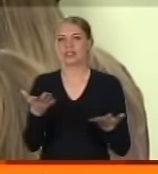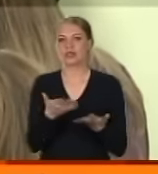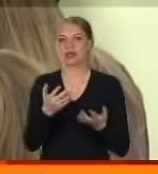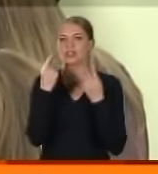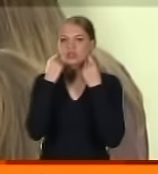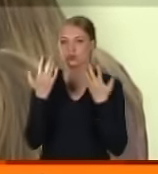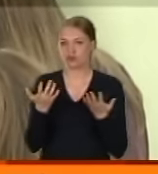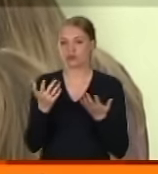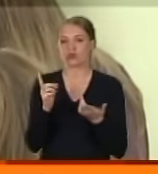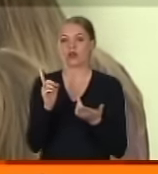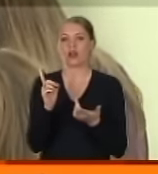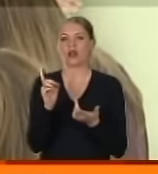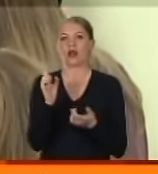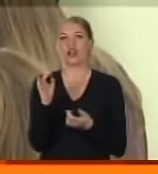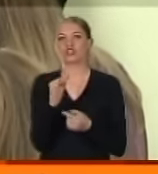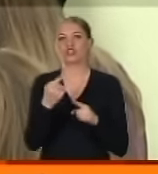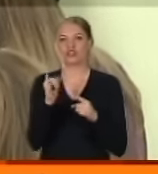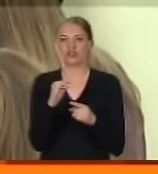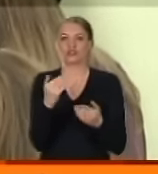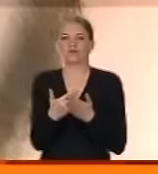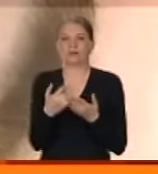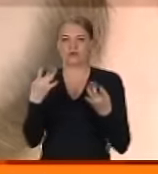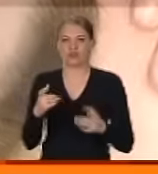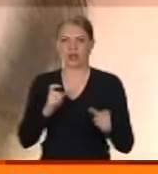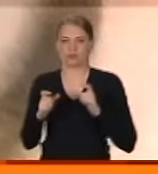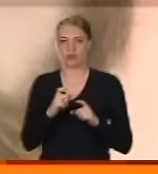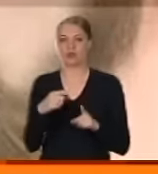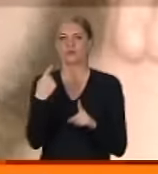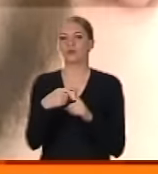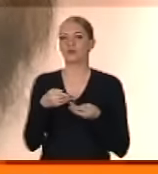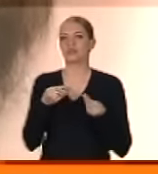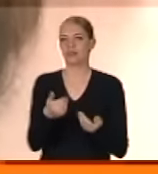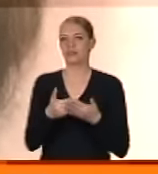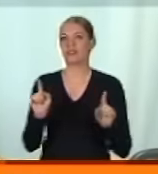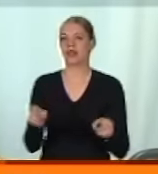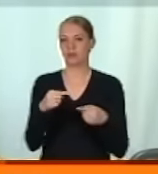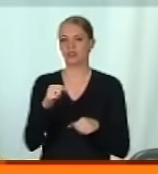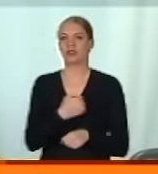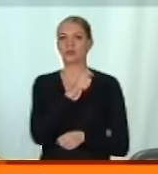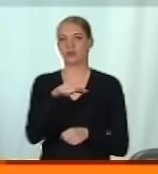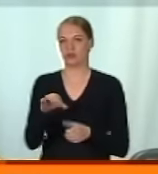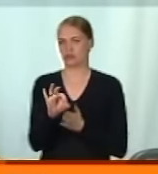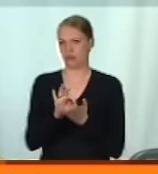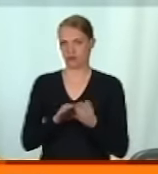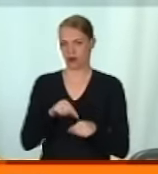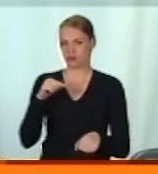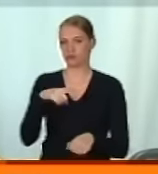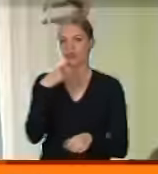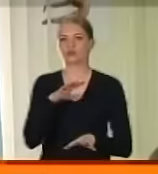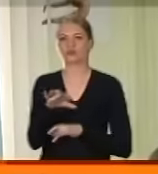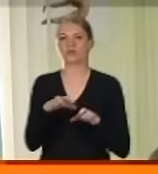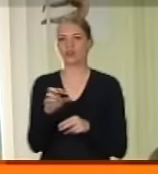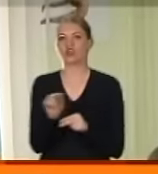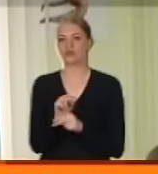не чують, аніж звичайних студентів. Позитивний ефект від реабілітації бійці помічають майже одразу. Кажуть,